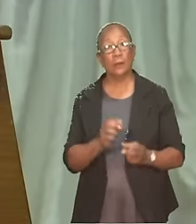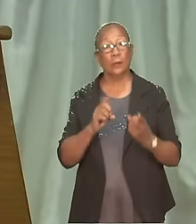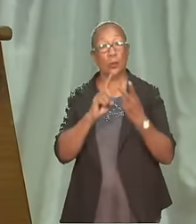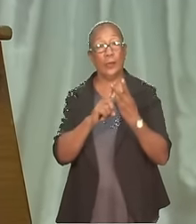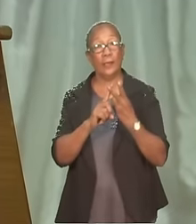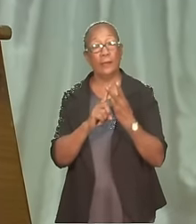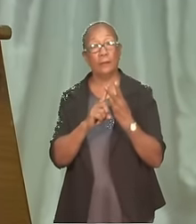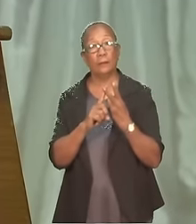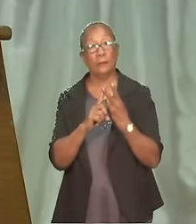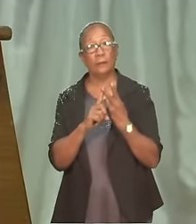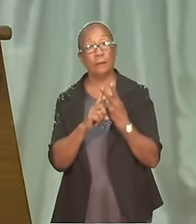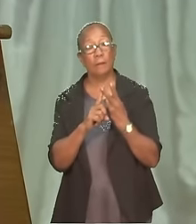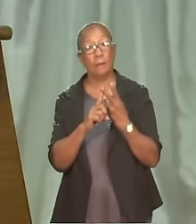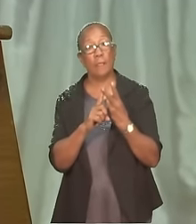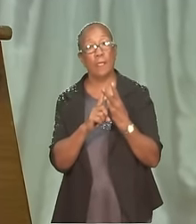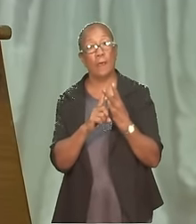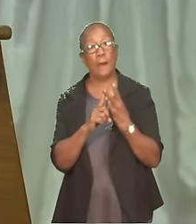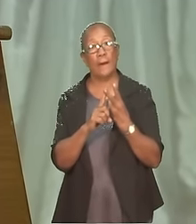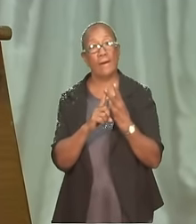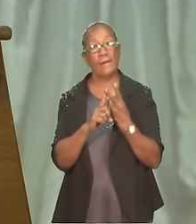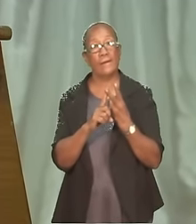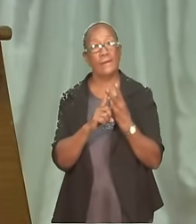Is